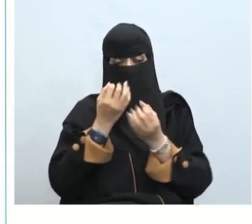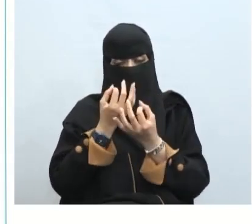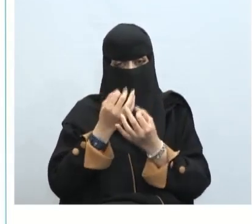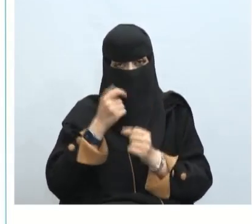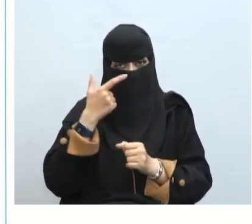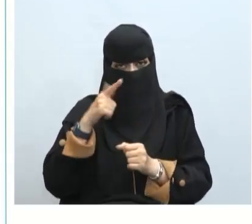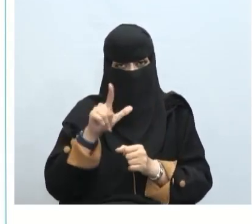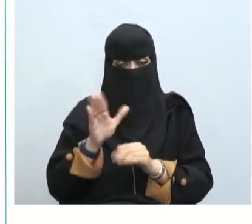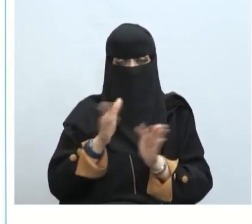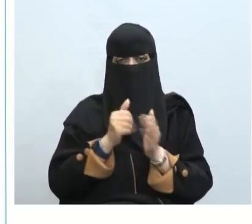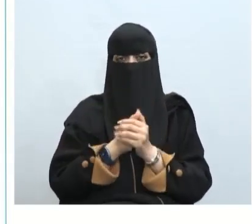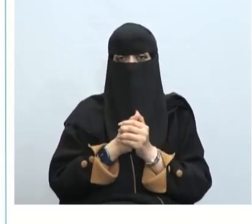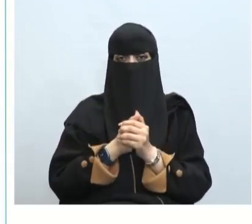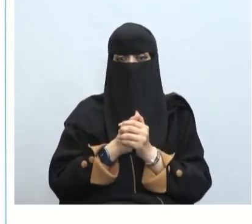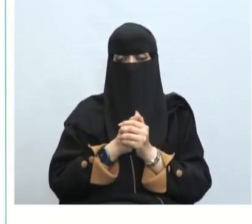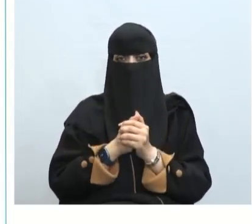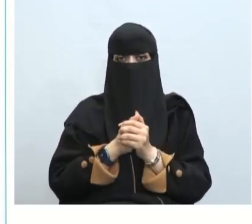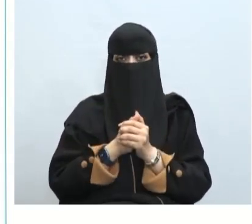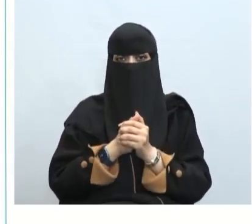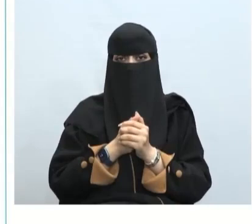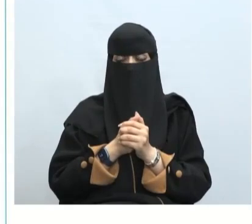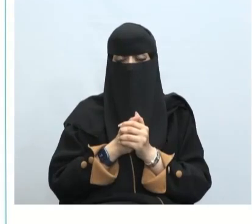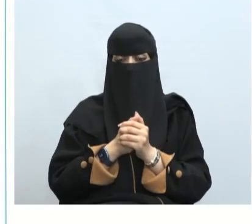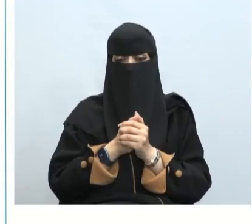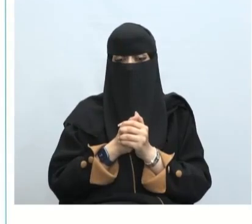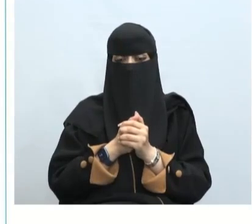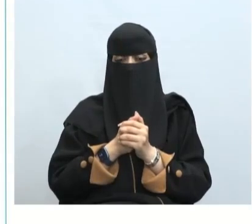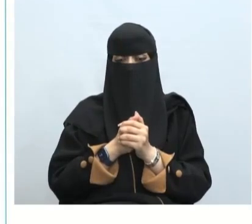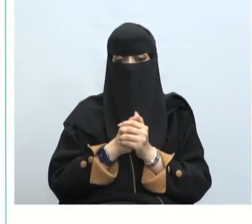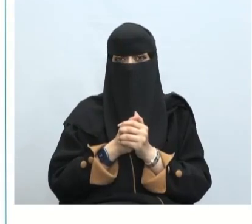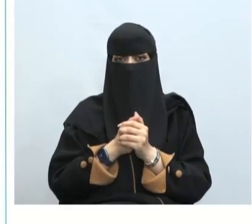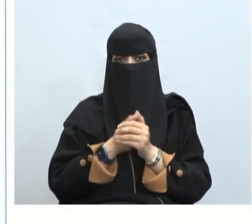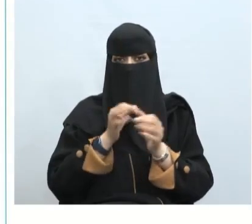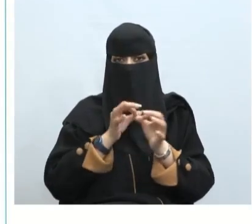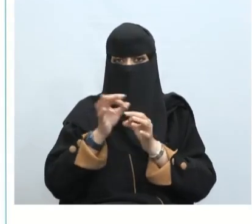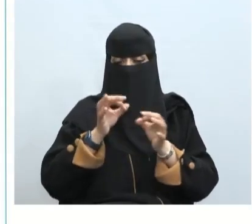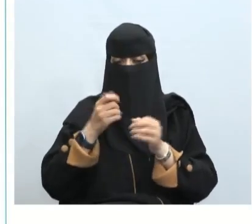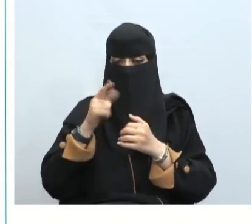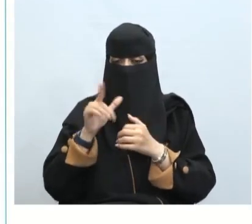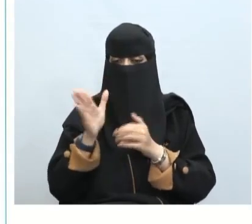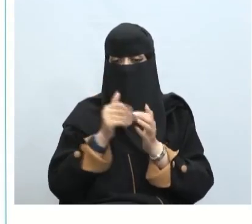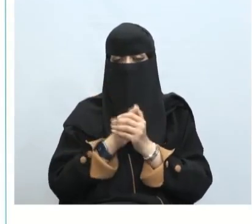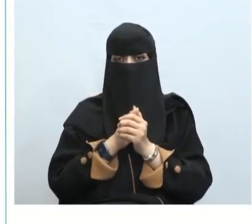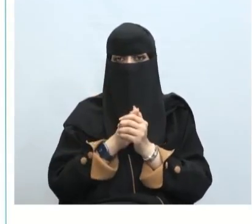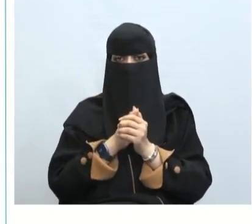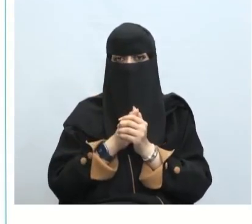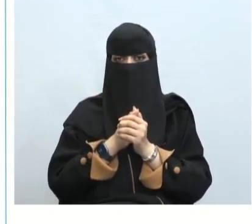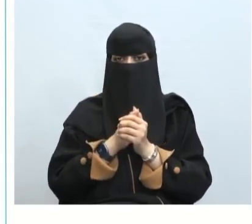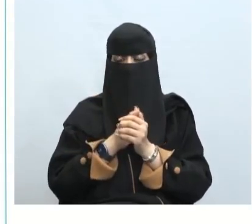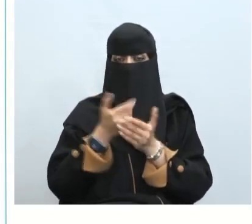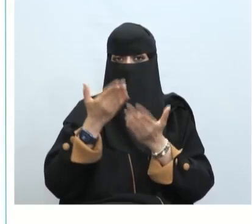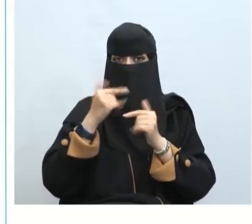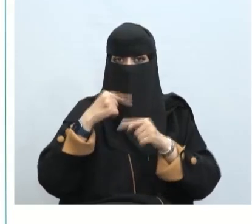زادت الموارد الدوله زاد الاقتصاد الوطني التخطيط السليم كلما كانت